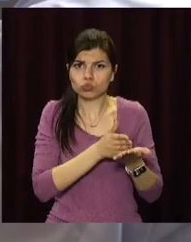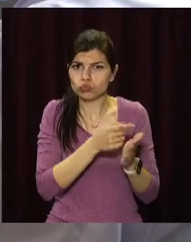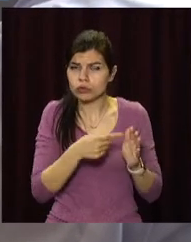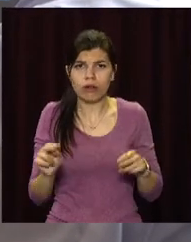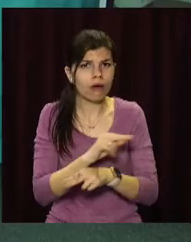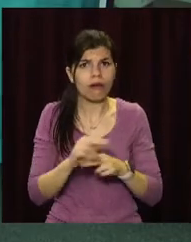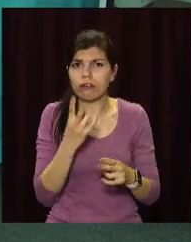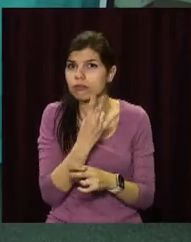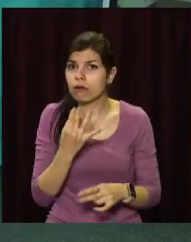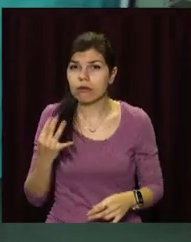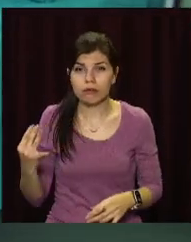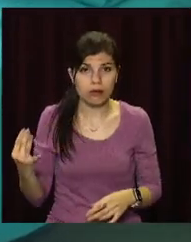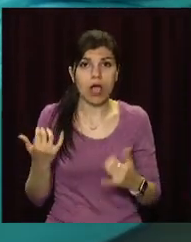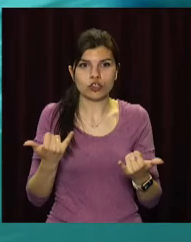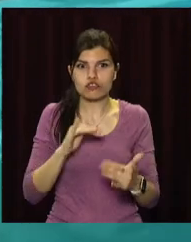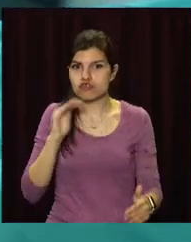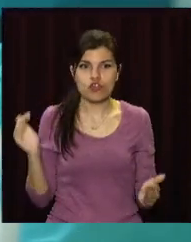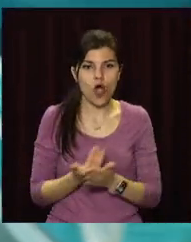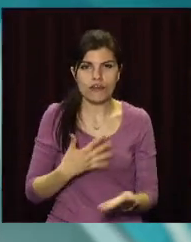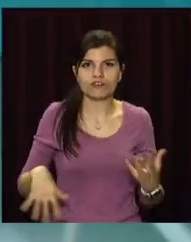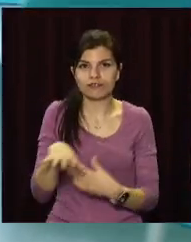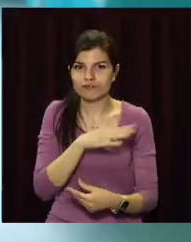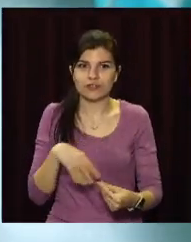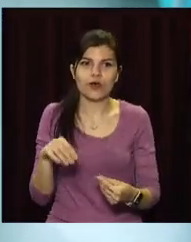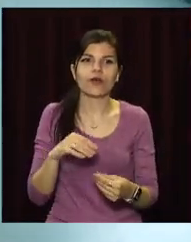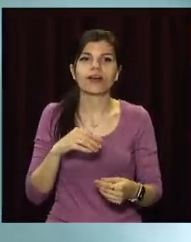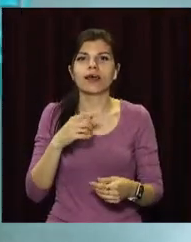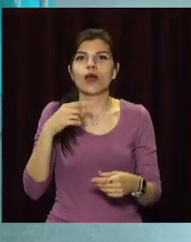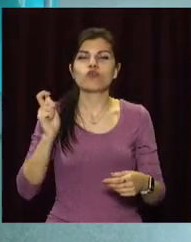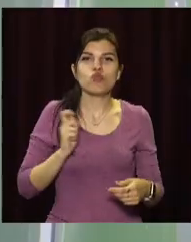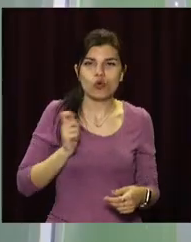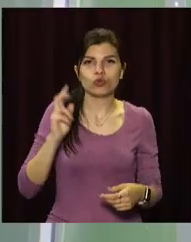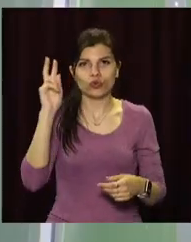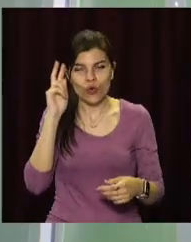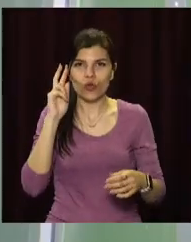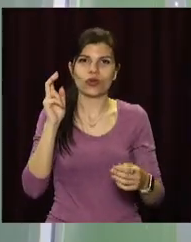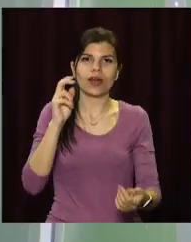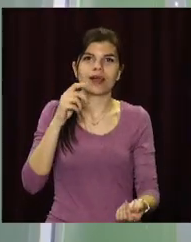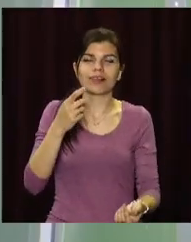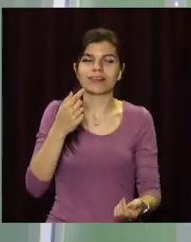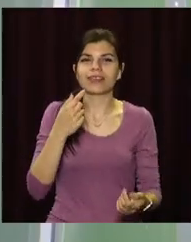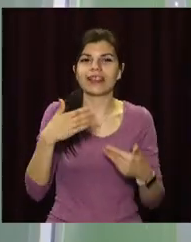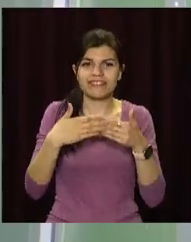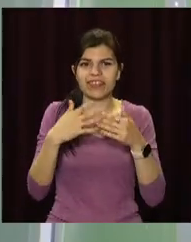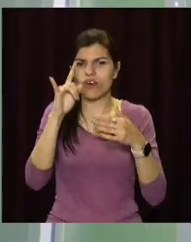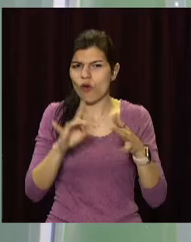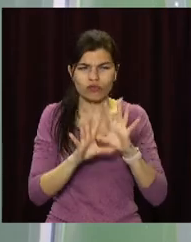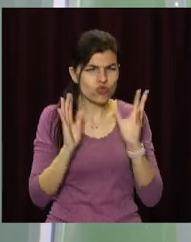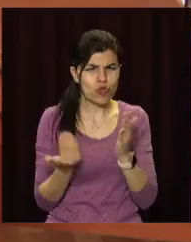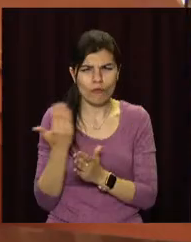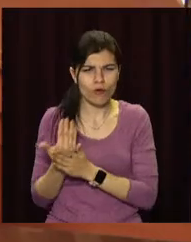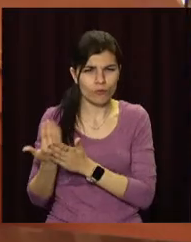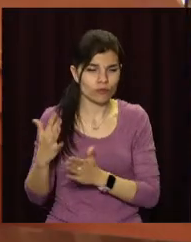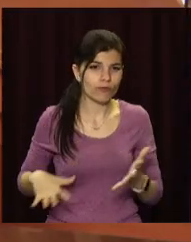не ремонтували. Тепер же оновили всі палати, маніпуляційні, душові та санвузли. Замінили вікна, двері та придбали нові